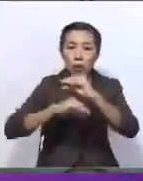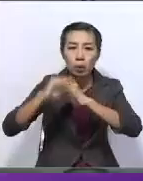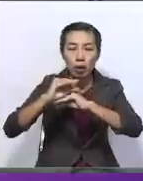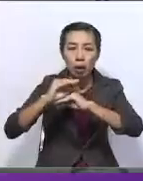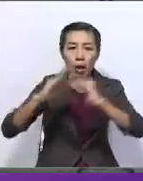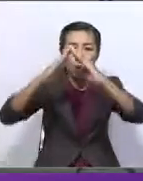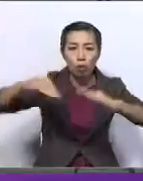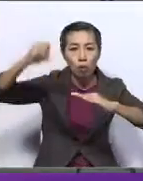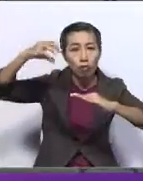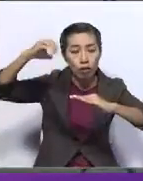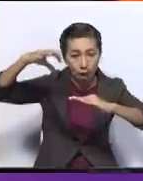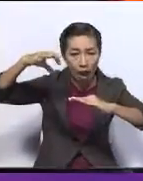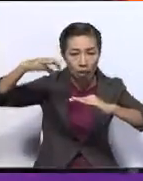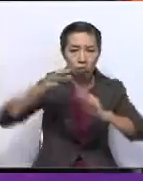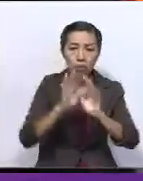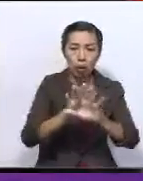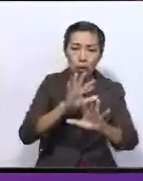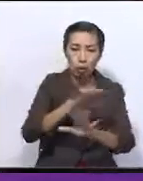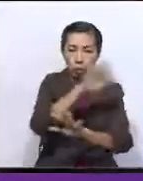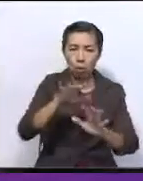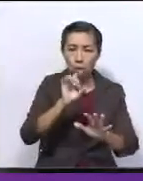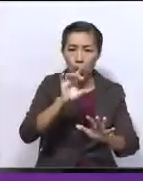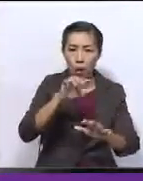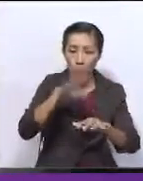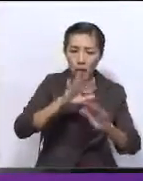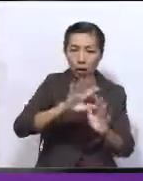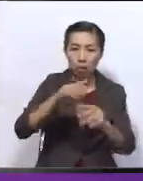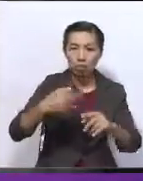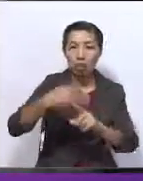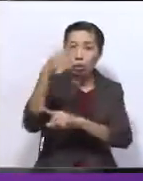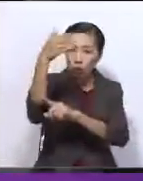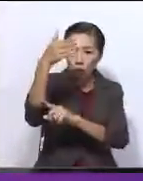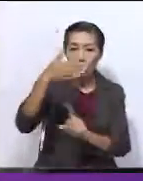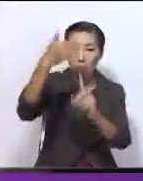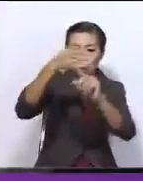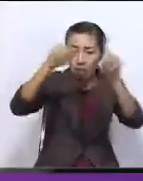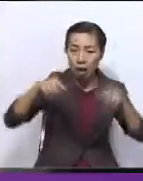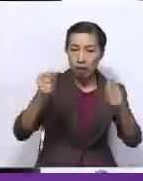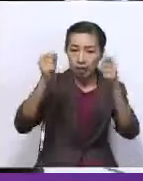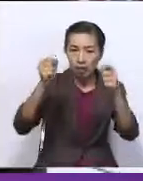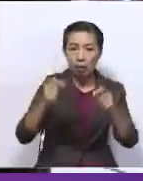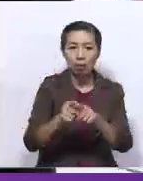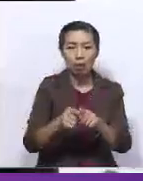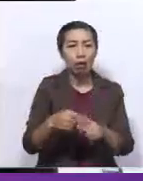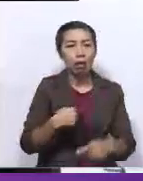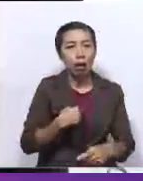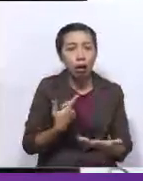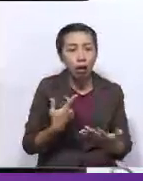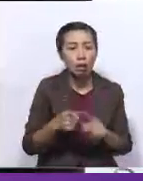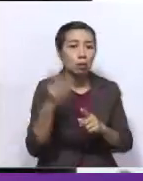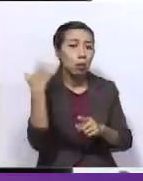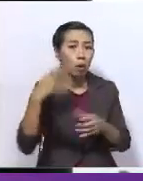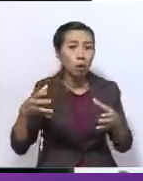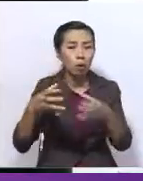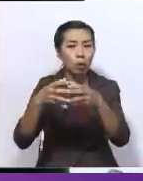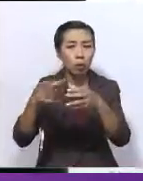พาจำนวนกว่า100คนนะคะให้ออกมาเคลื่อนไหวด้วยการยกธงหรือถือป้ายที่มีข้อความไม่เห็นด้วยกับข้อตกลงกร